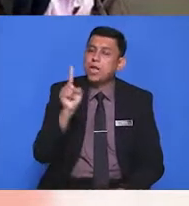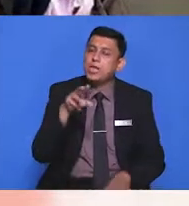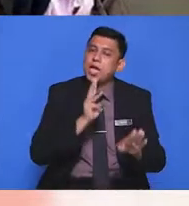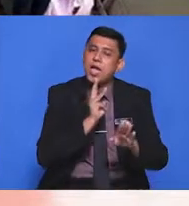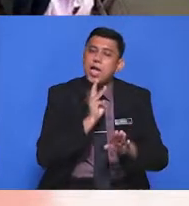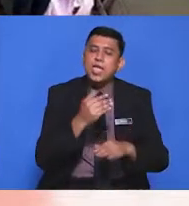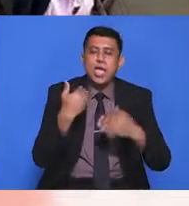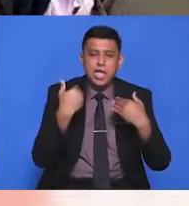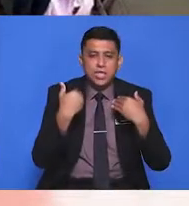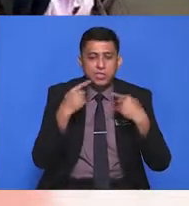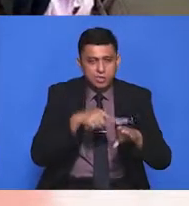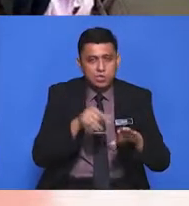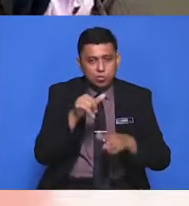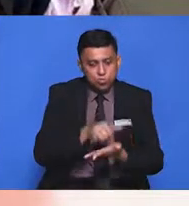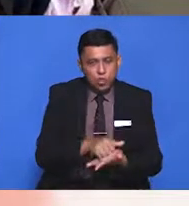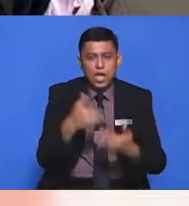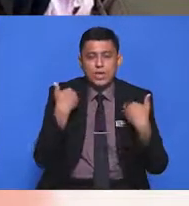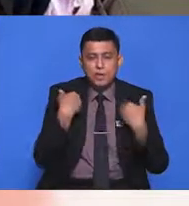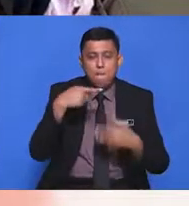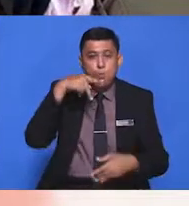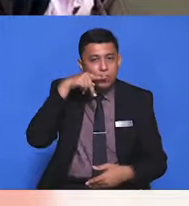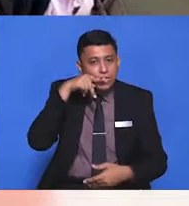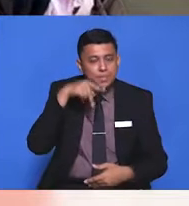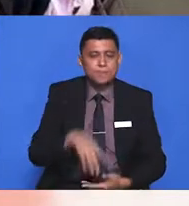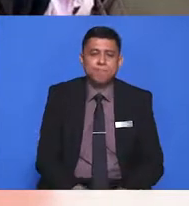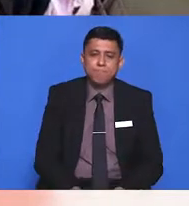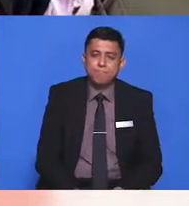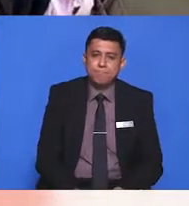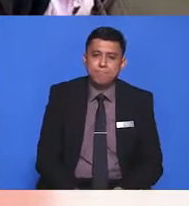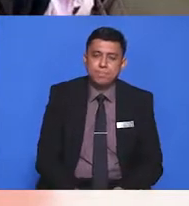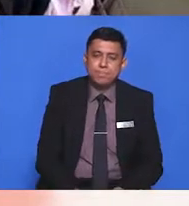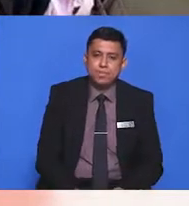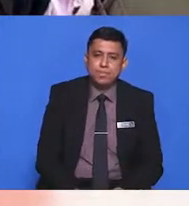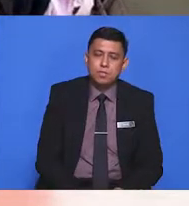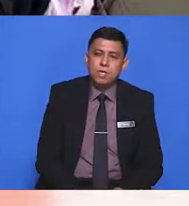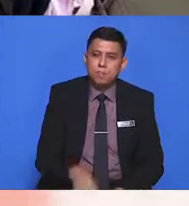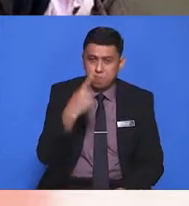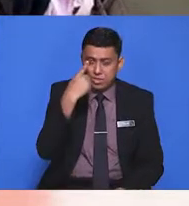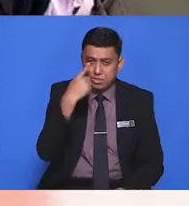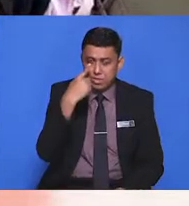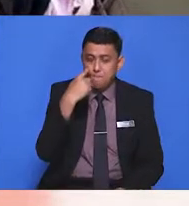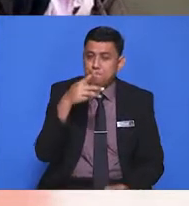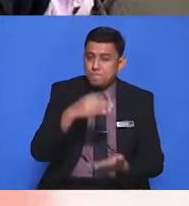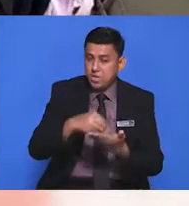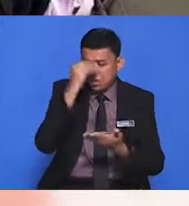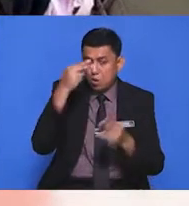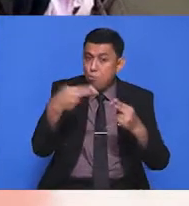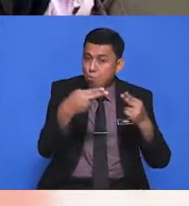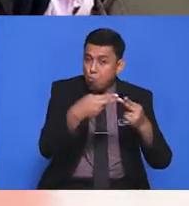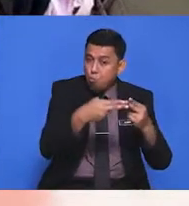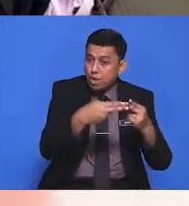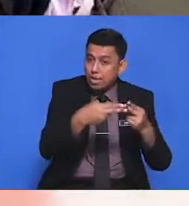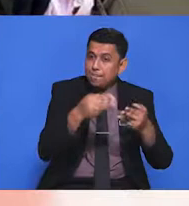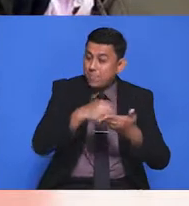sumber protein kepada manusia. Kita akan hubungkaitkan pembelajaran kita hari ini dengan mata pelajaran sains. Apakah yang anda